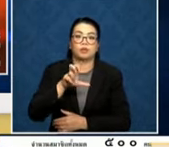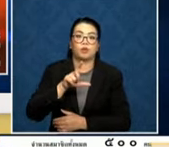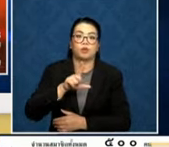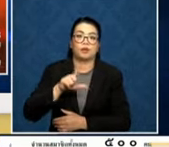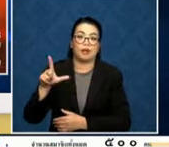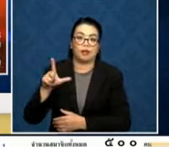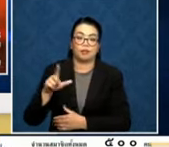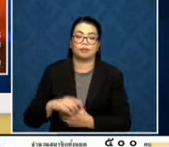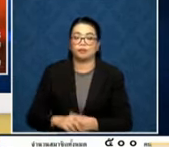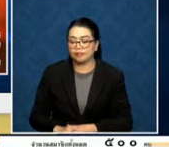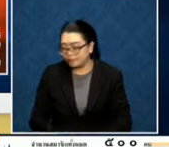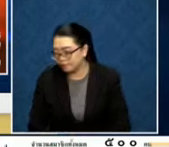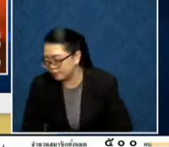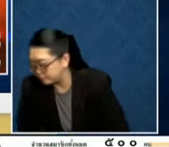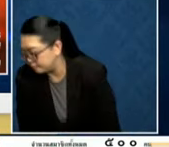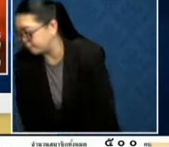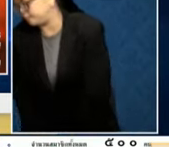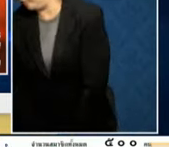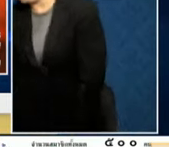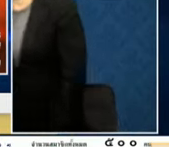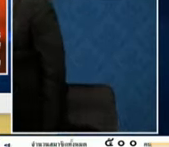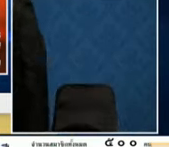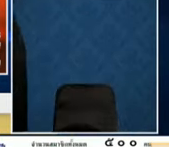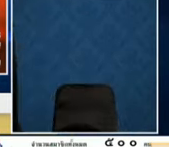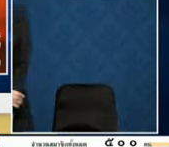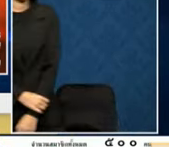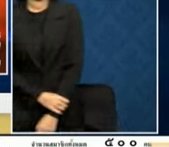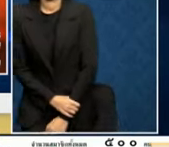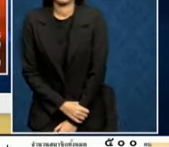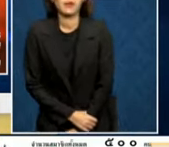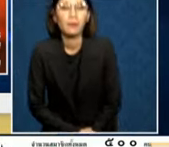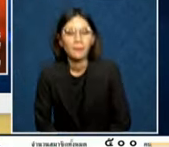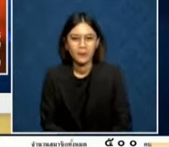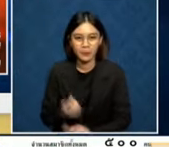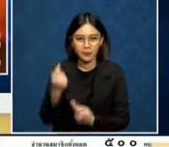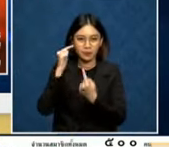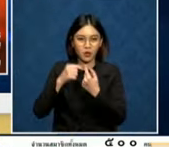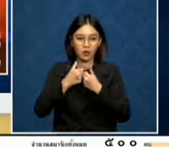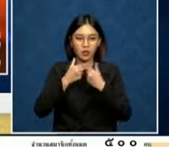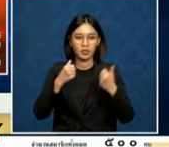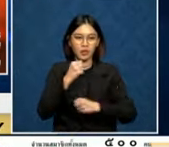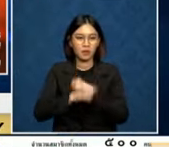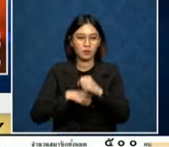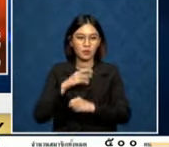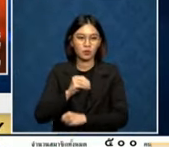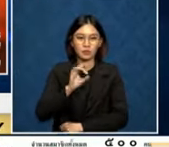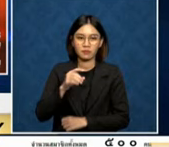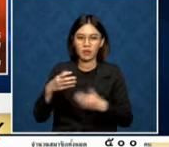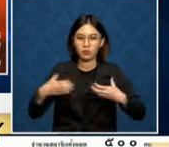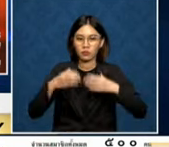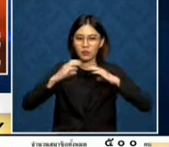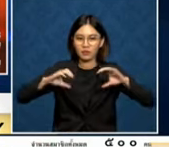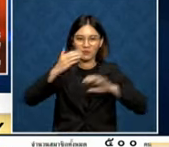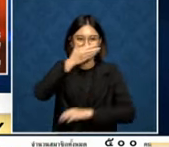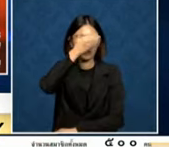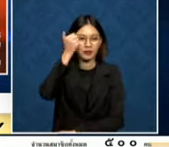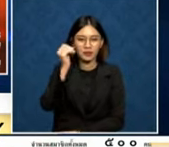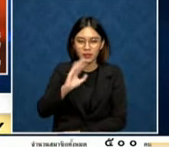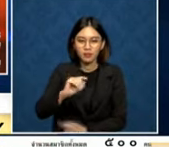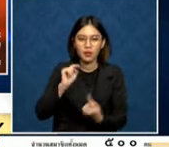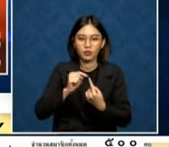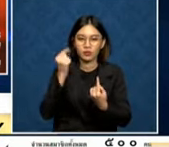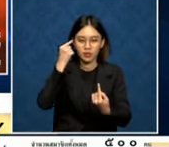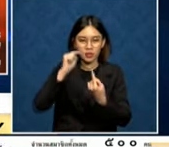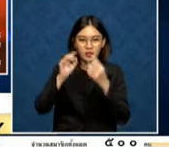ท่านประธานและจากเป้าการขยายตัวนะครับของการท่องเที่ยวปี68เนะครับรัฐบาลก็ไม่ได้ลืมครับที่จะให้